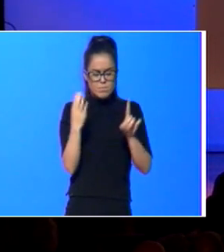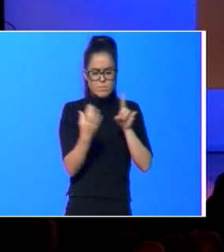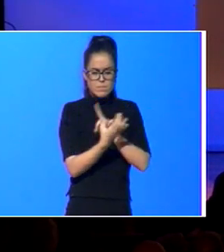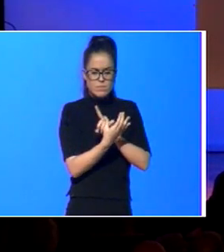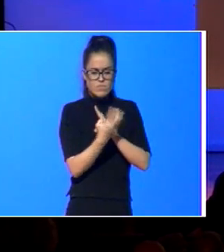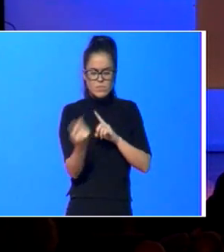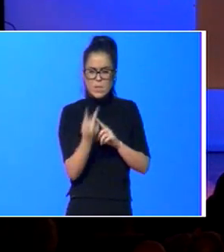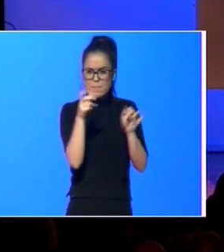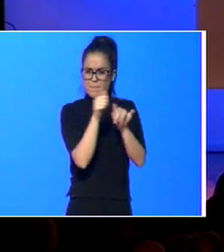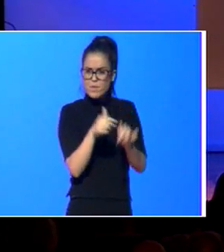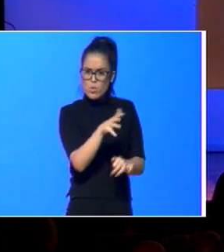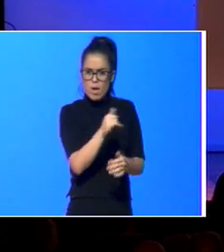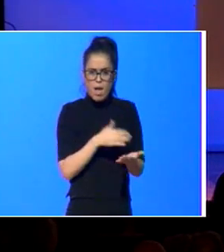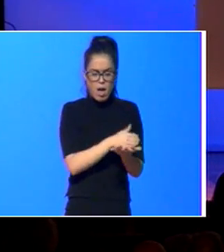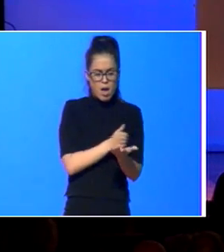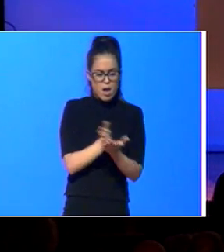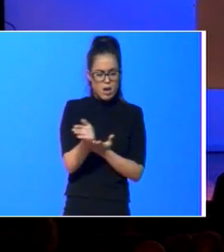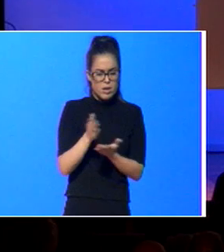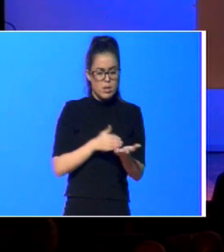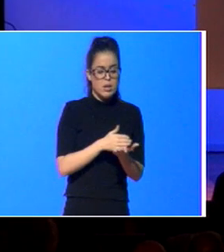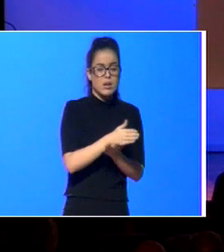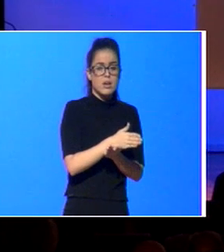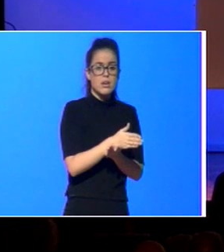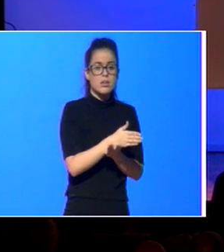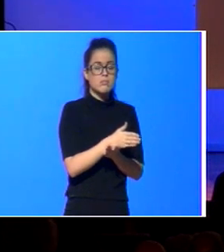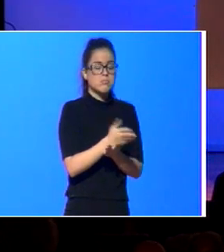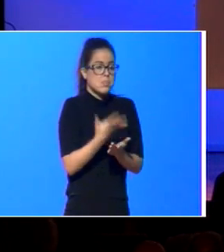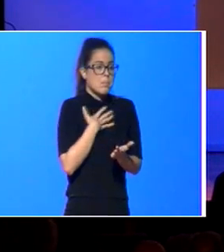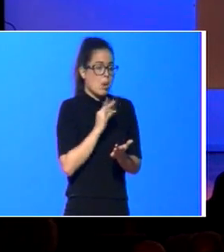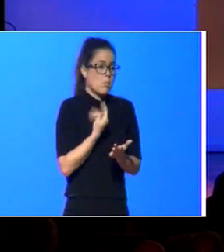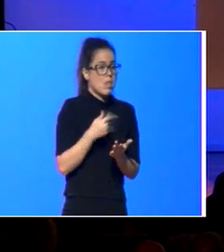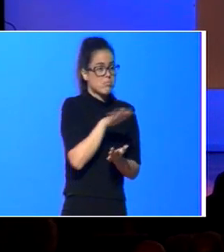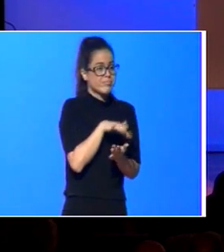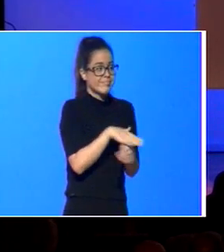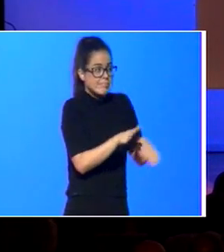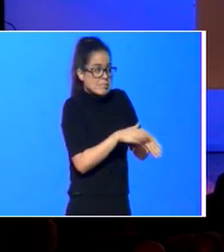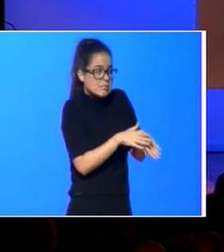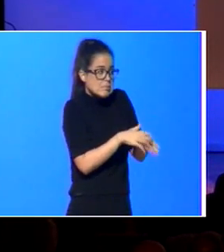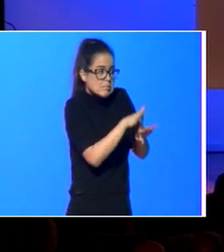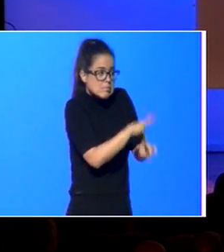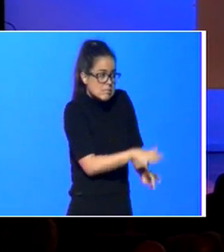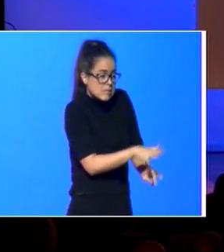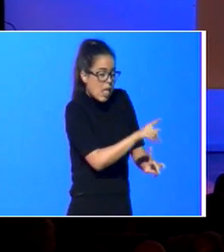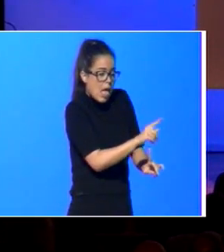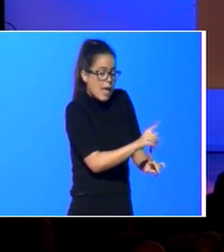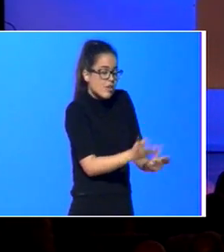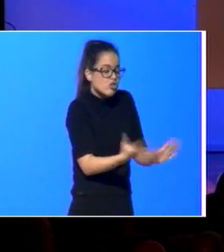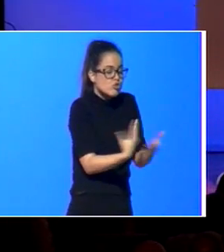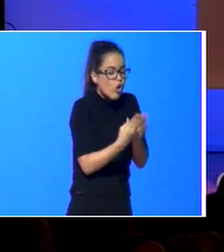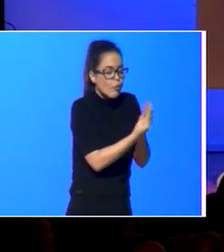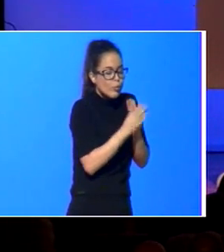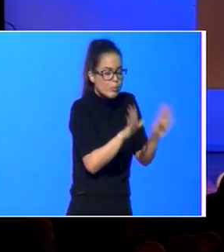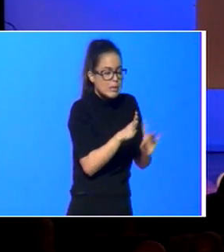egoteko bi modu dagoz. Bata zu alzara egon, baztertxu batetan eta komunidadeko partaide zara, baina bestia